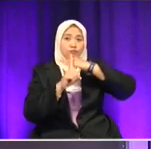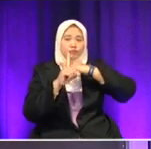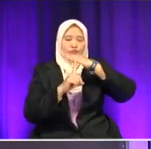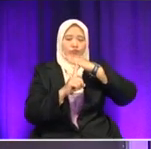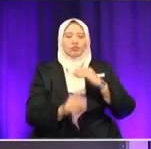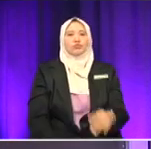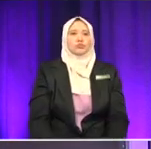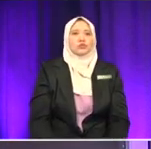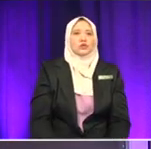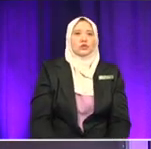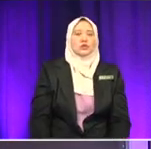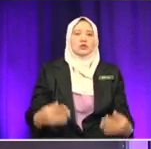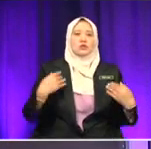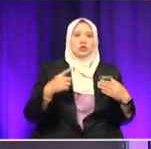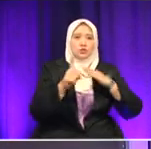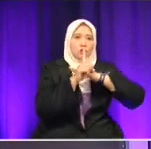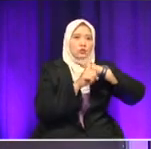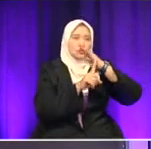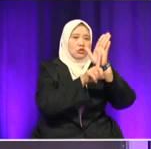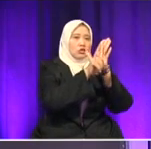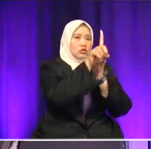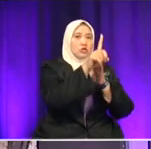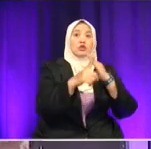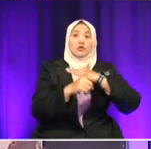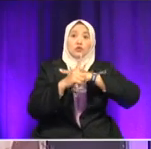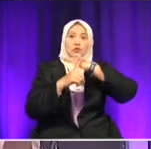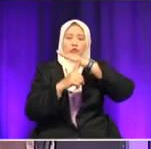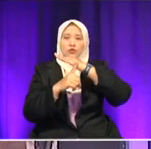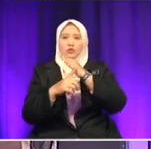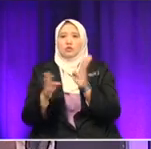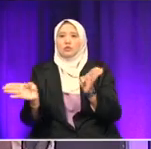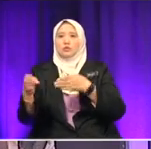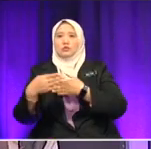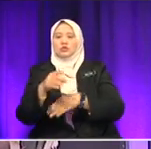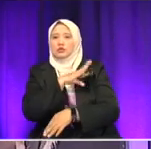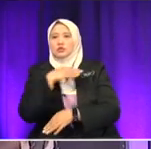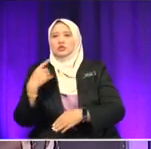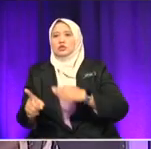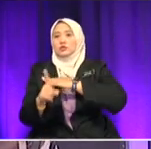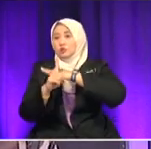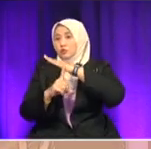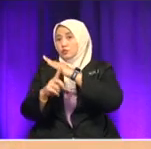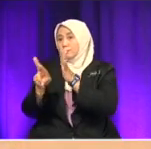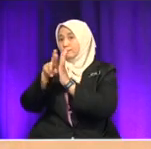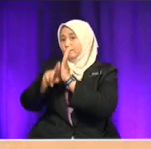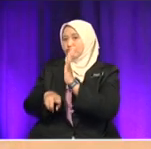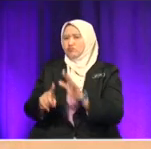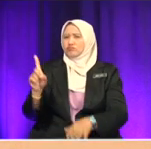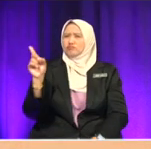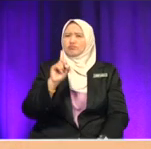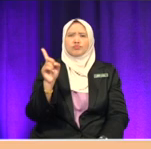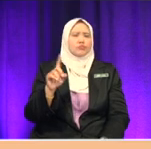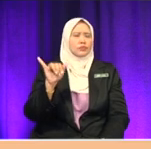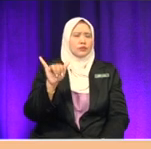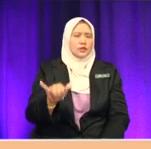dan juga suhu rendah. Ha, cikgu nak minta bantuan pelajar juga untuk ceritakan dekat sini dalam banyak-banyak suhu-suhu manakah yang